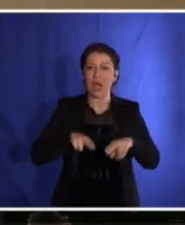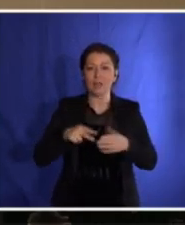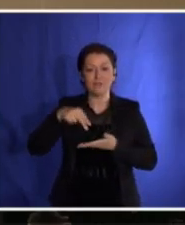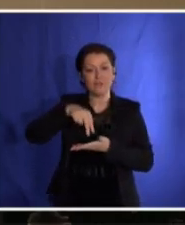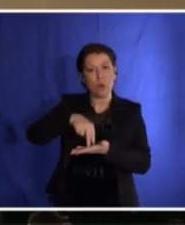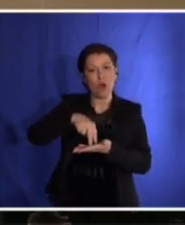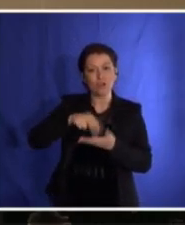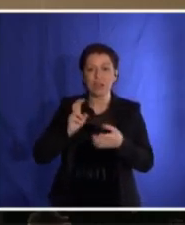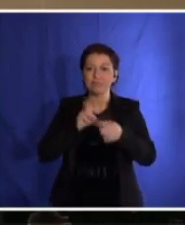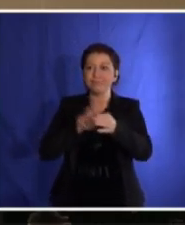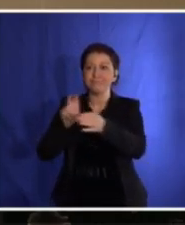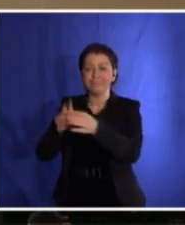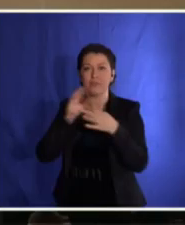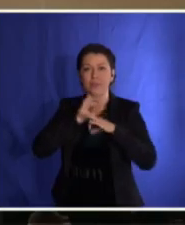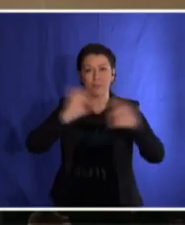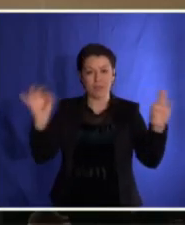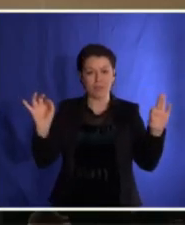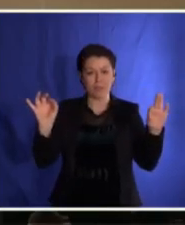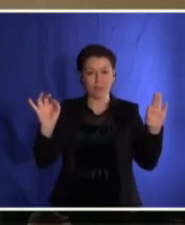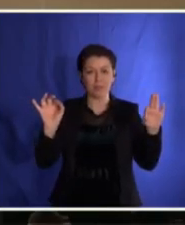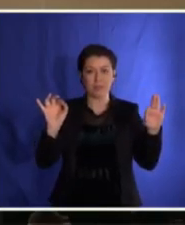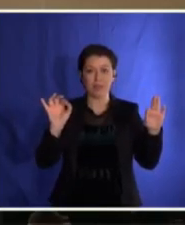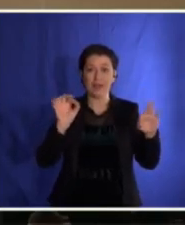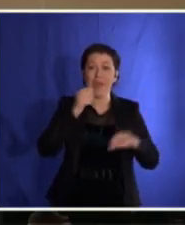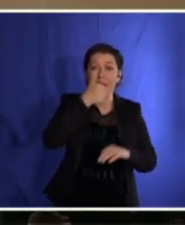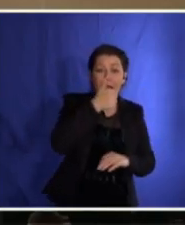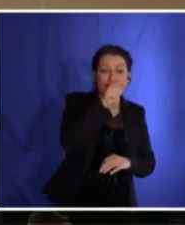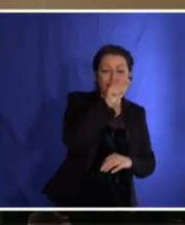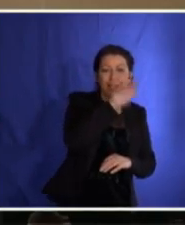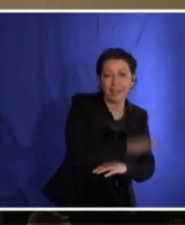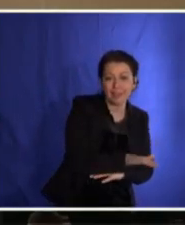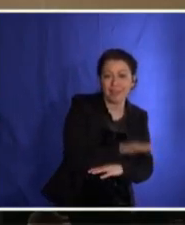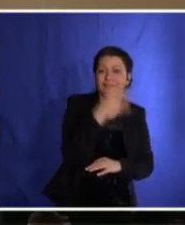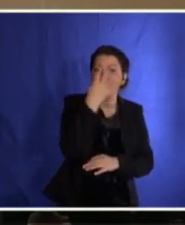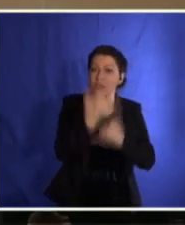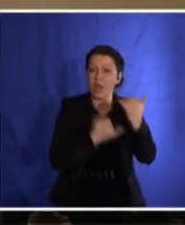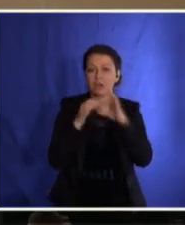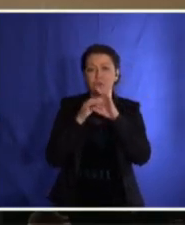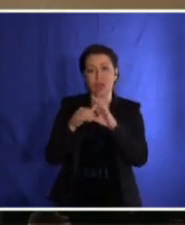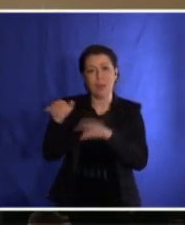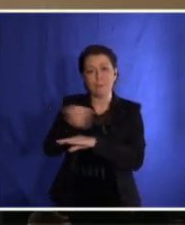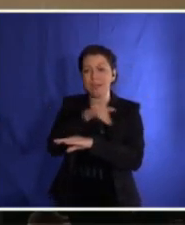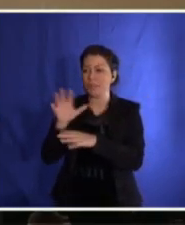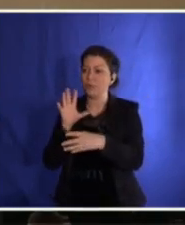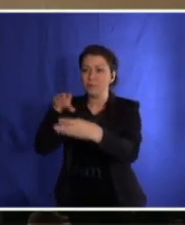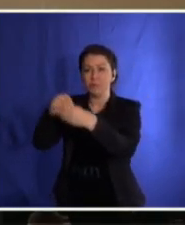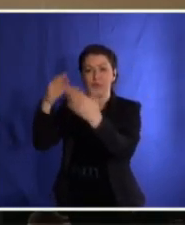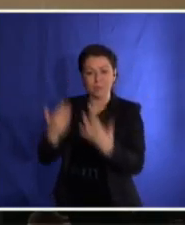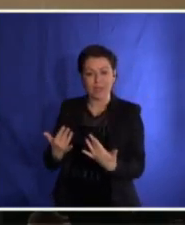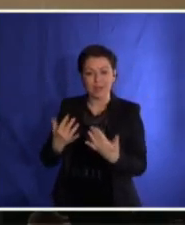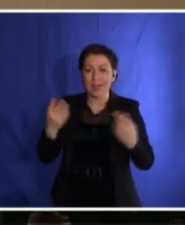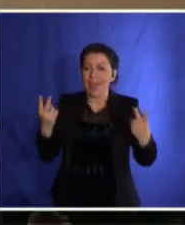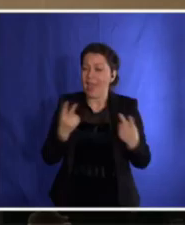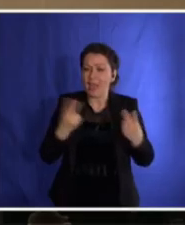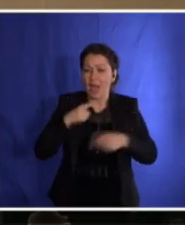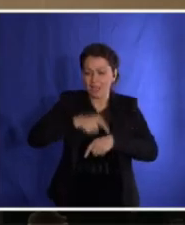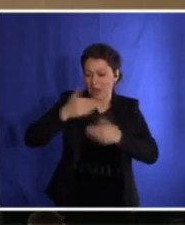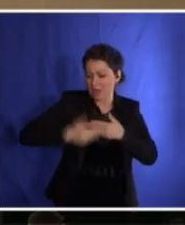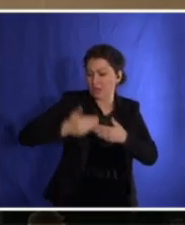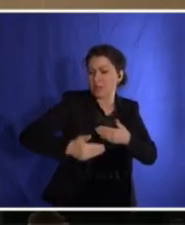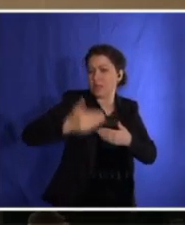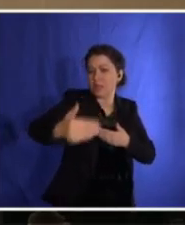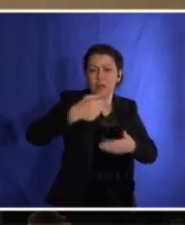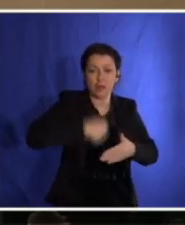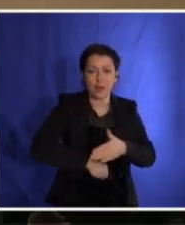pro Kind 4 Jahre anrechnen für die Pension, egal in welchem Zeitalter, in welchem Zeitabstand sie geboren worden